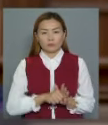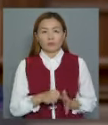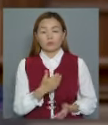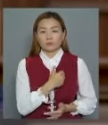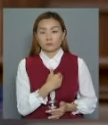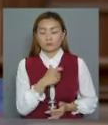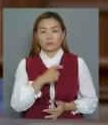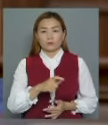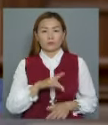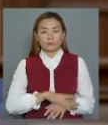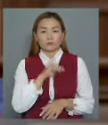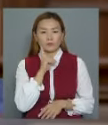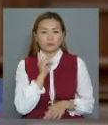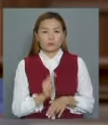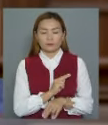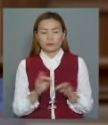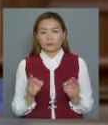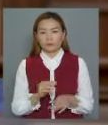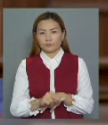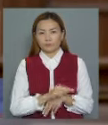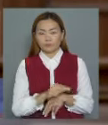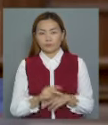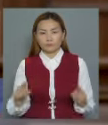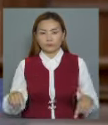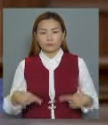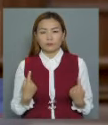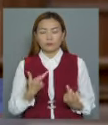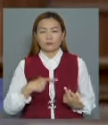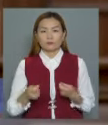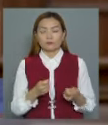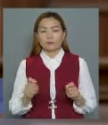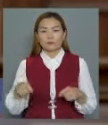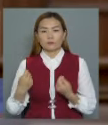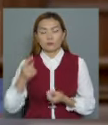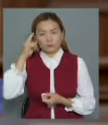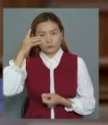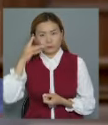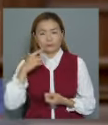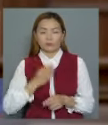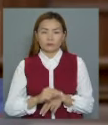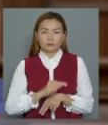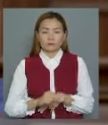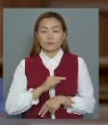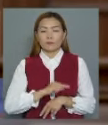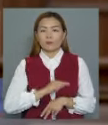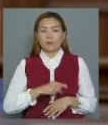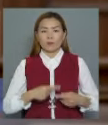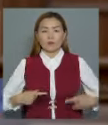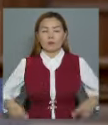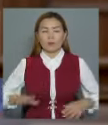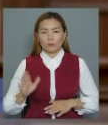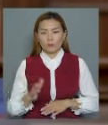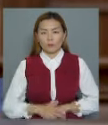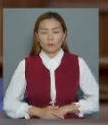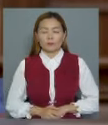көзқарасын дұрыс бағытқа бұру мақсатында құзырлы органдармен бірлескен жан-жақты психокоррекциялық